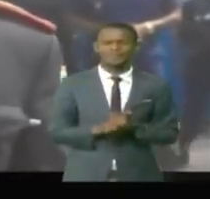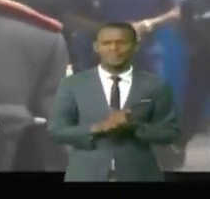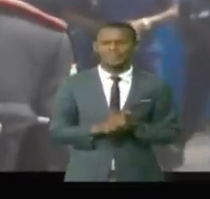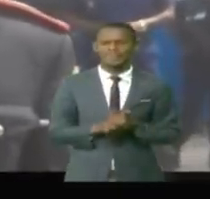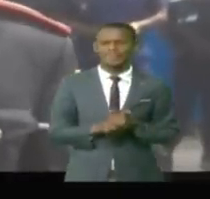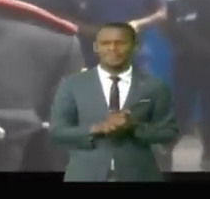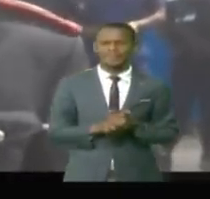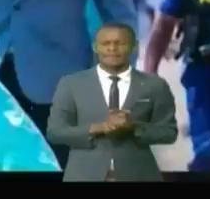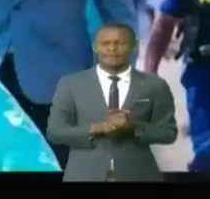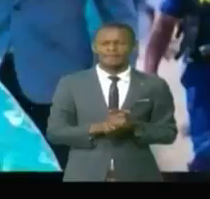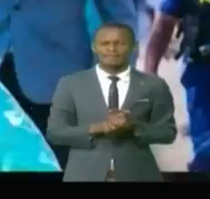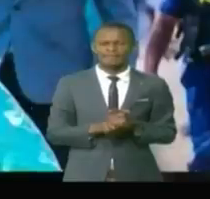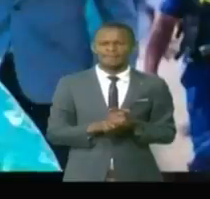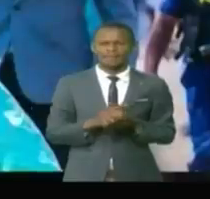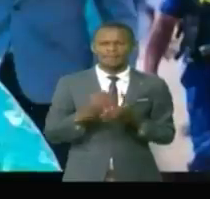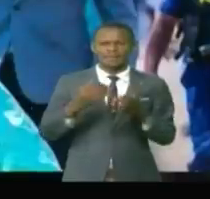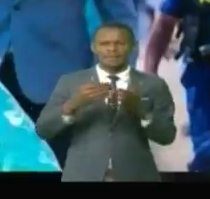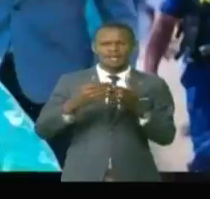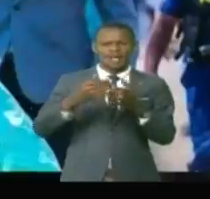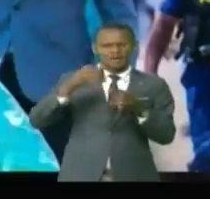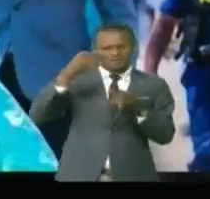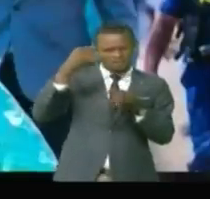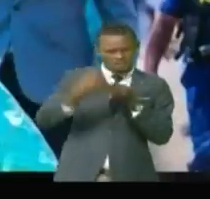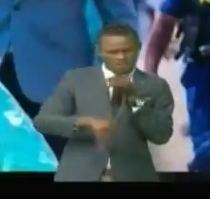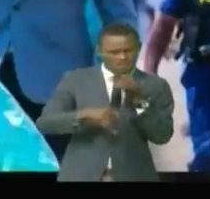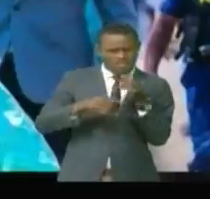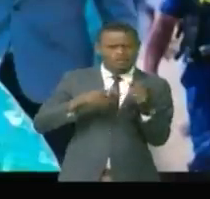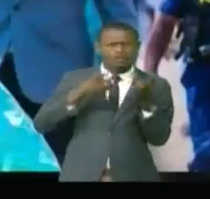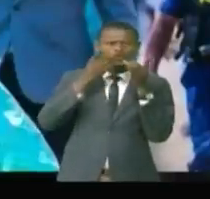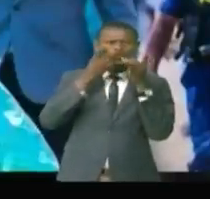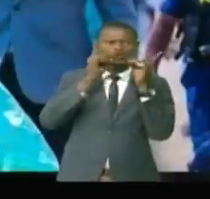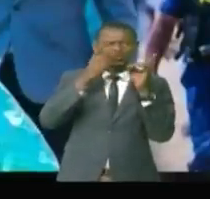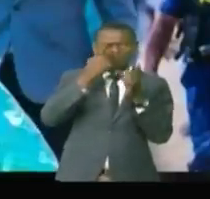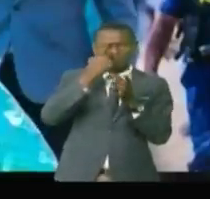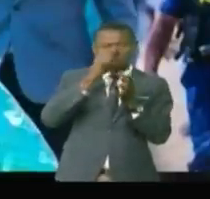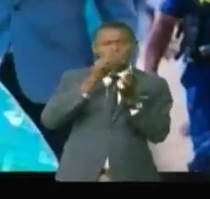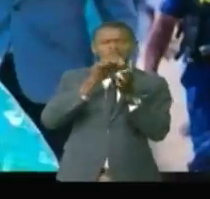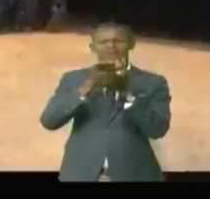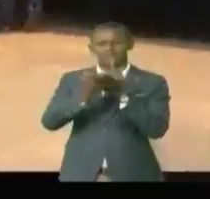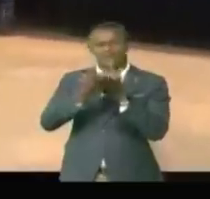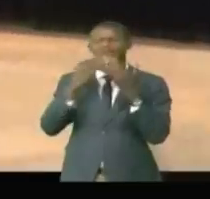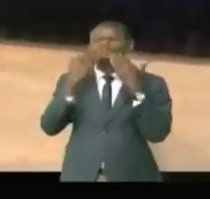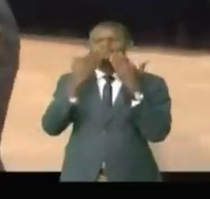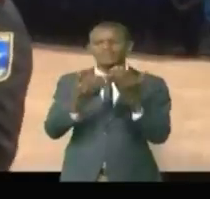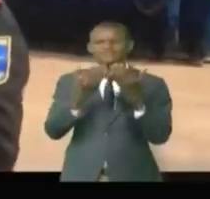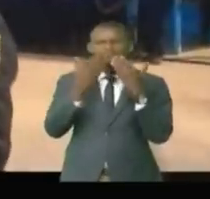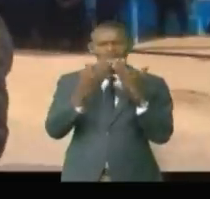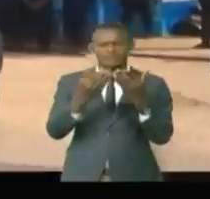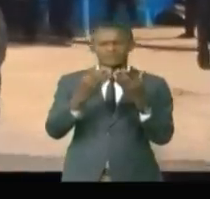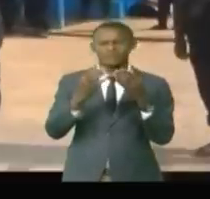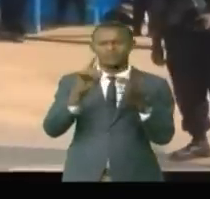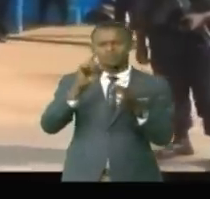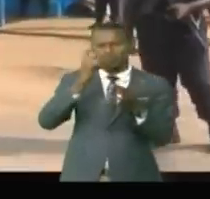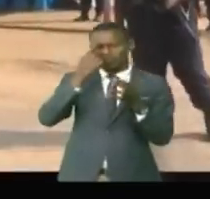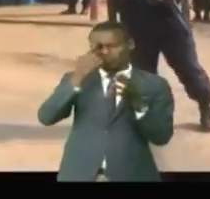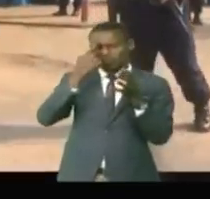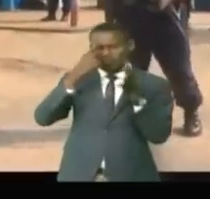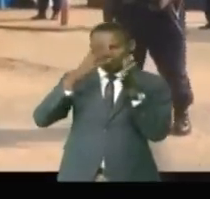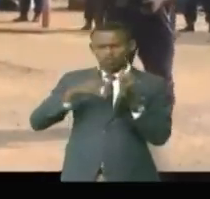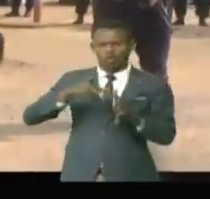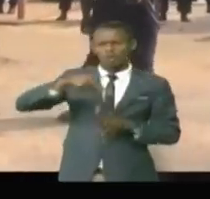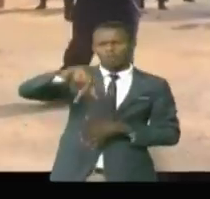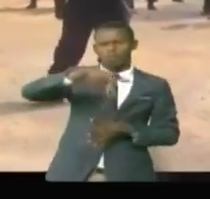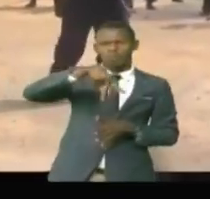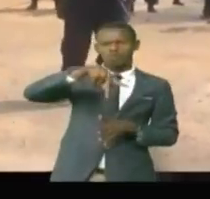par remercier la gouverneure de province Aïe Jili Kalenga Kabongo et son gouvernement provincial qui ne ménage aucun effort pour mettre à